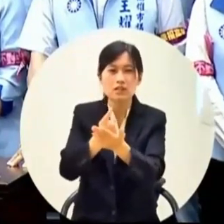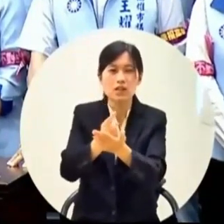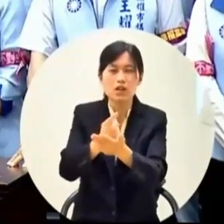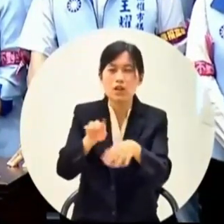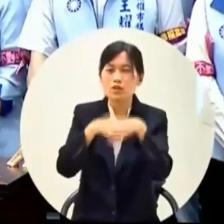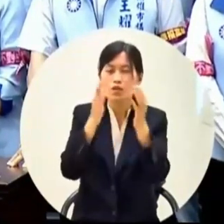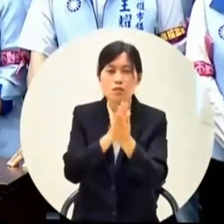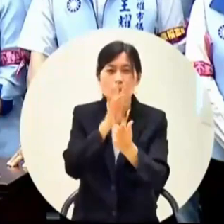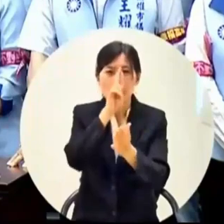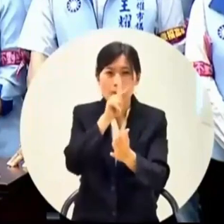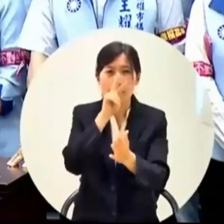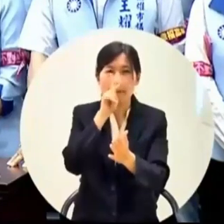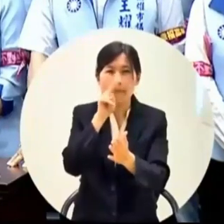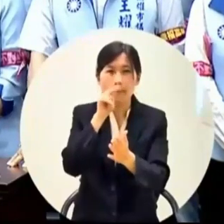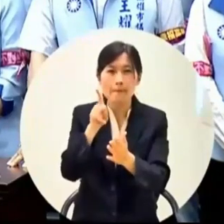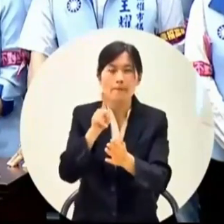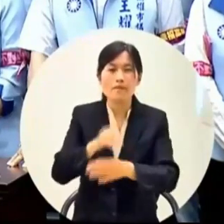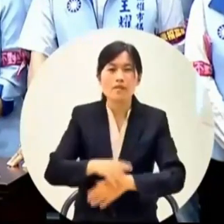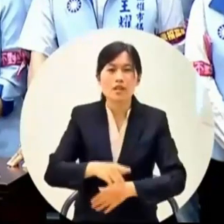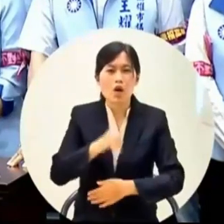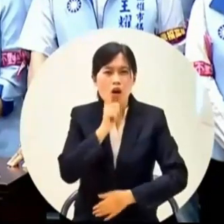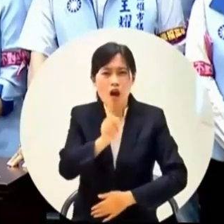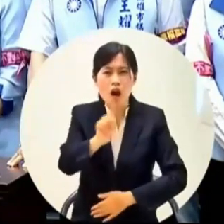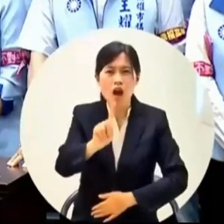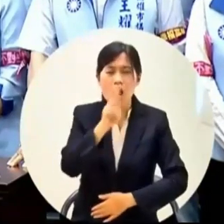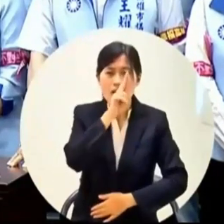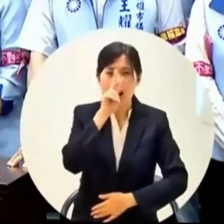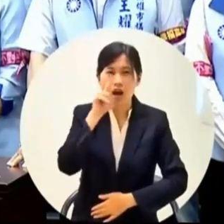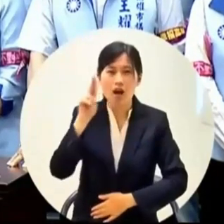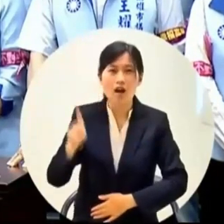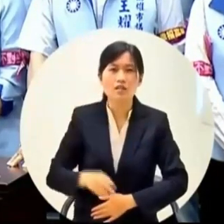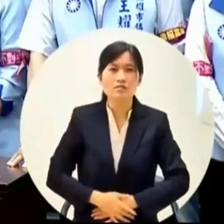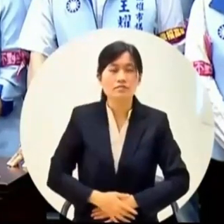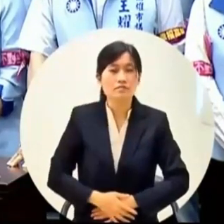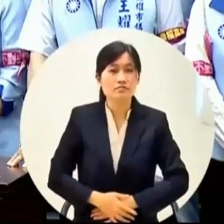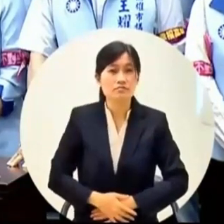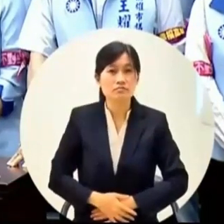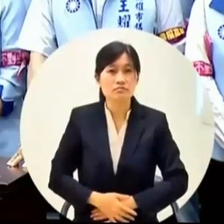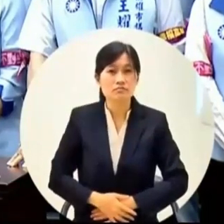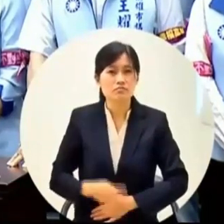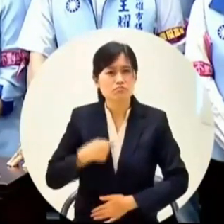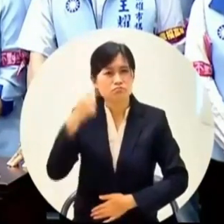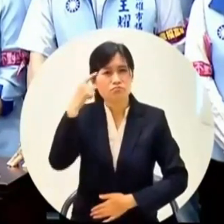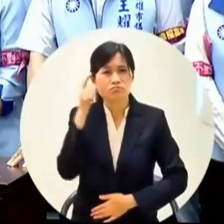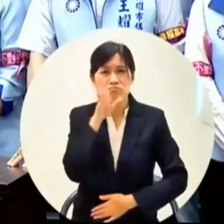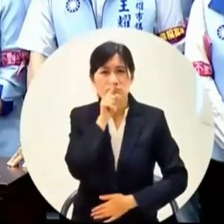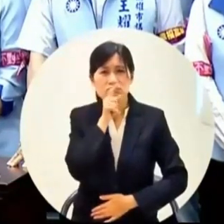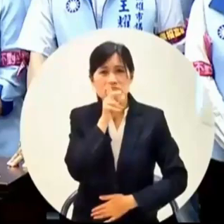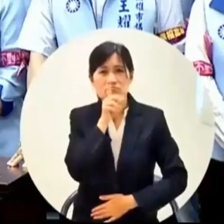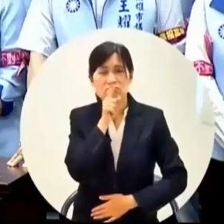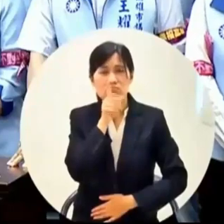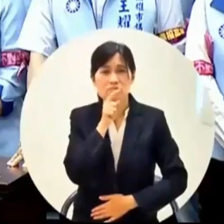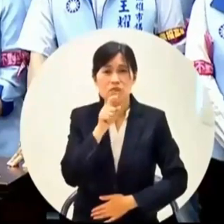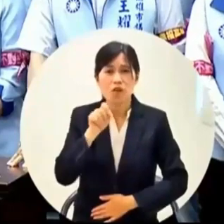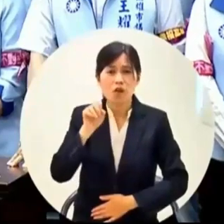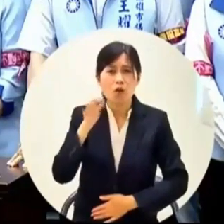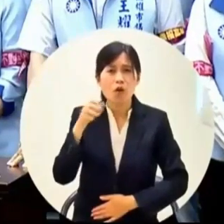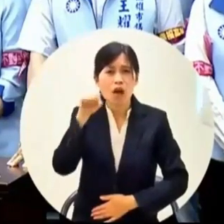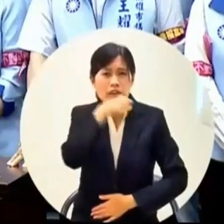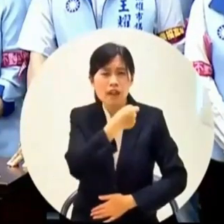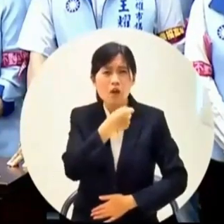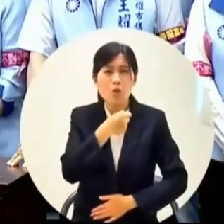对，讲什么话都是不对。那我就觉得很奇怪，我们台湾为什么一直原地踏